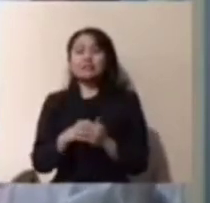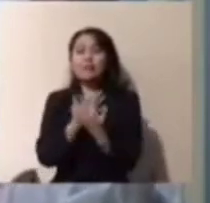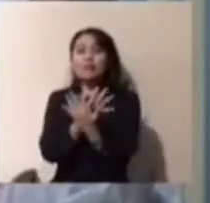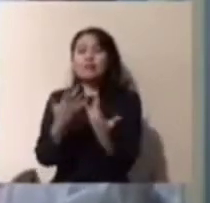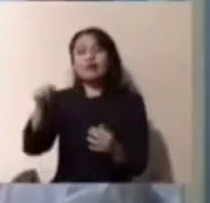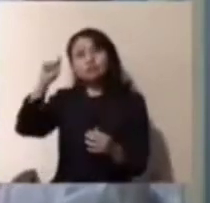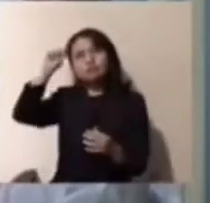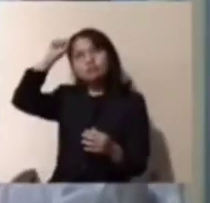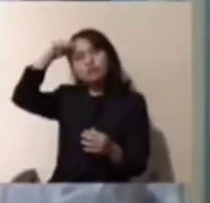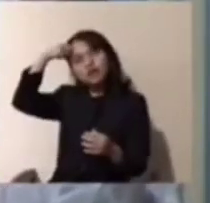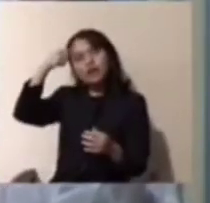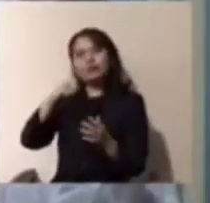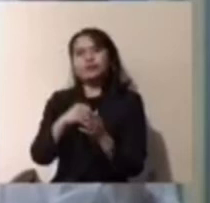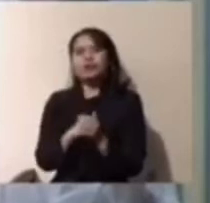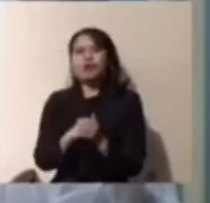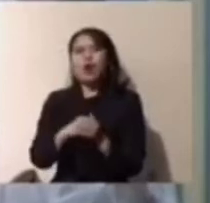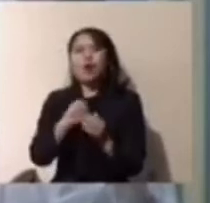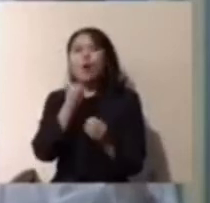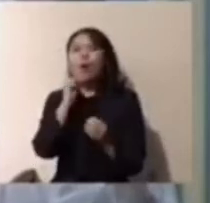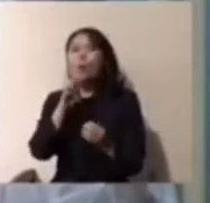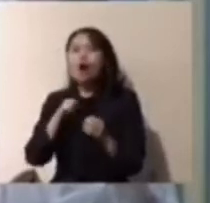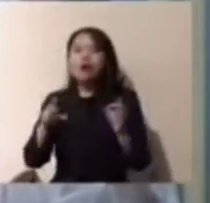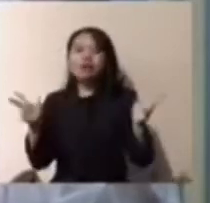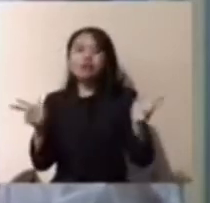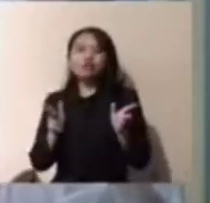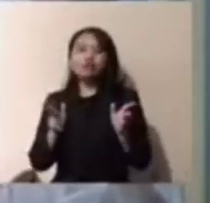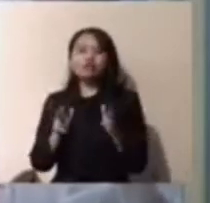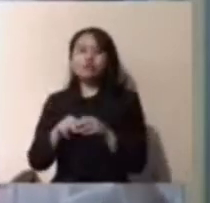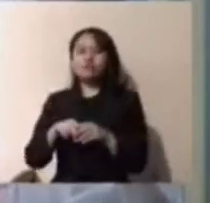Mereka pun teringat kembali akan perkataan Yesus itu.